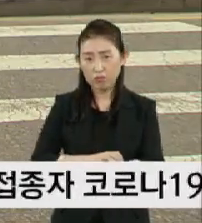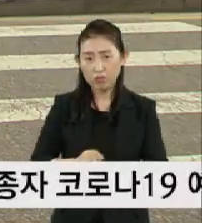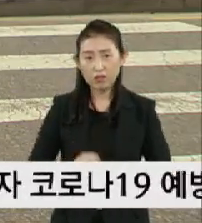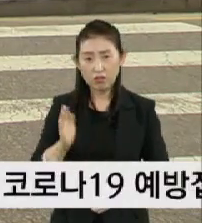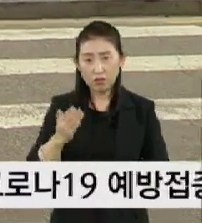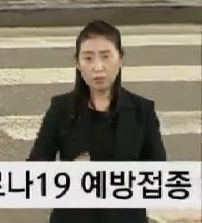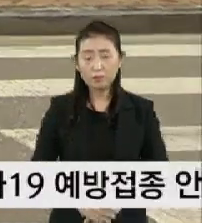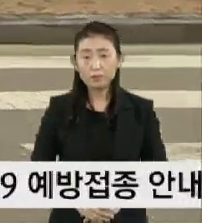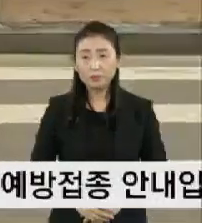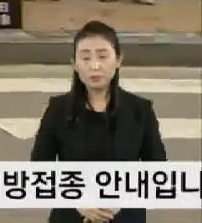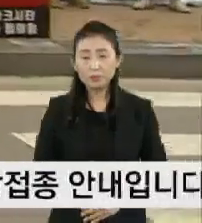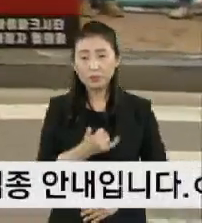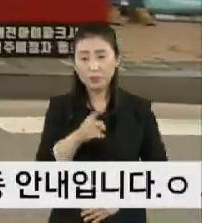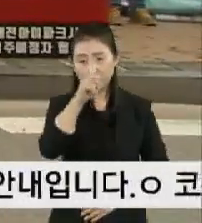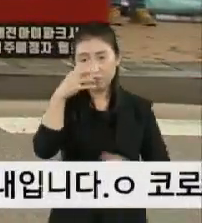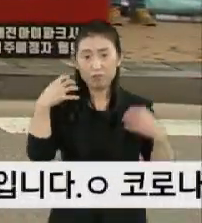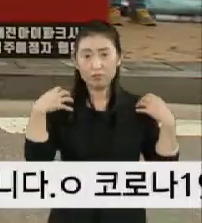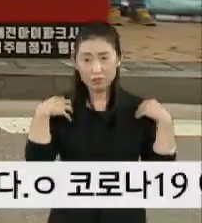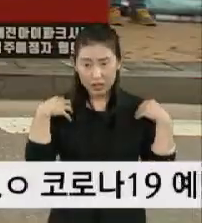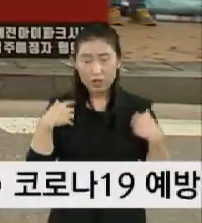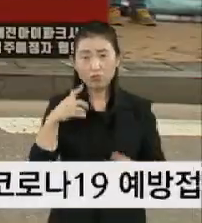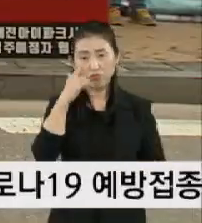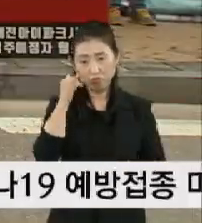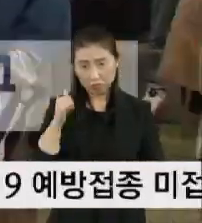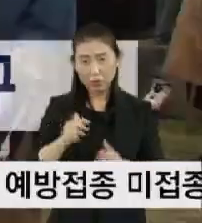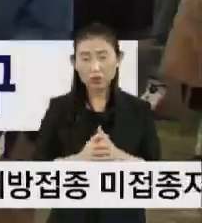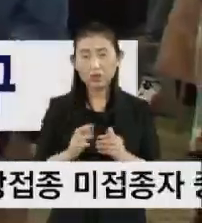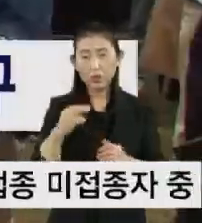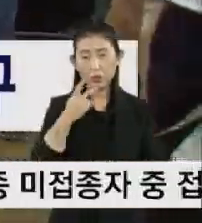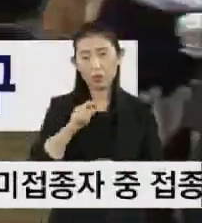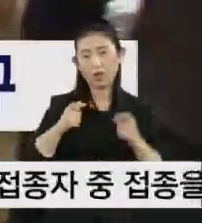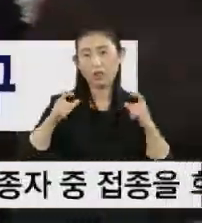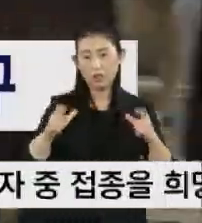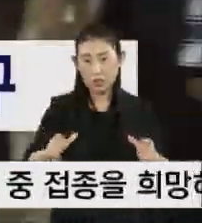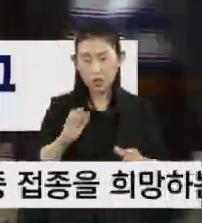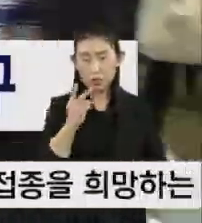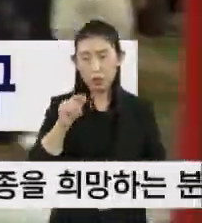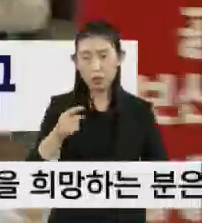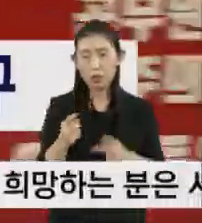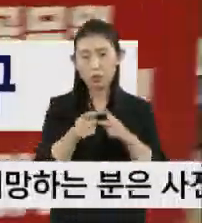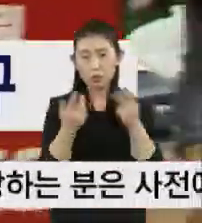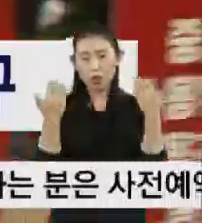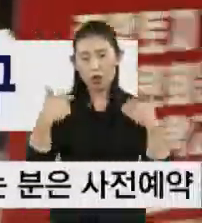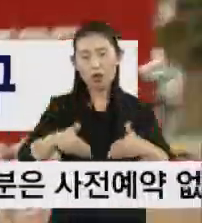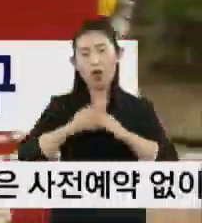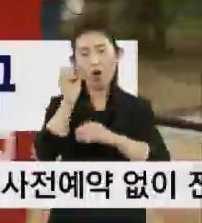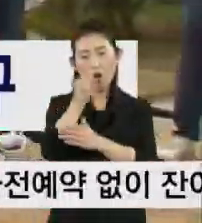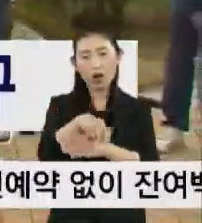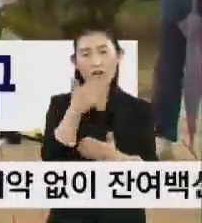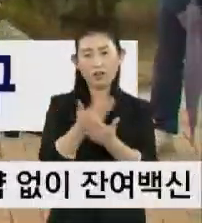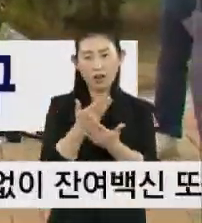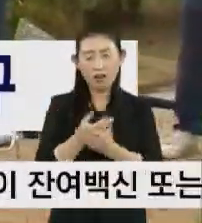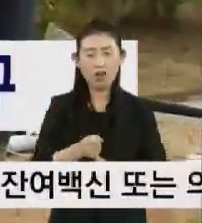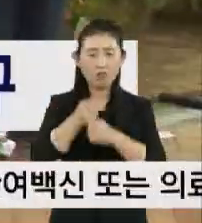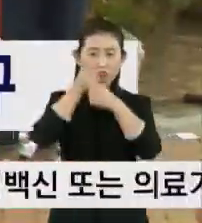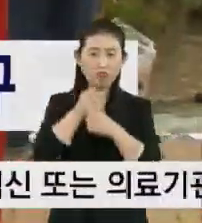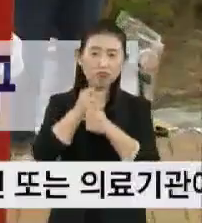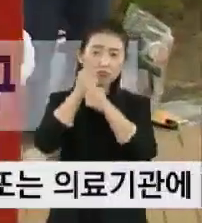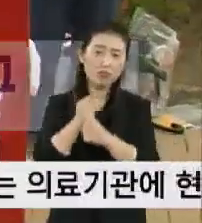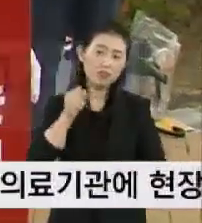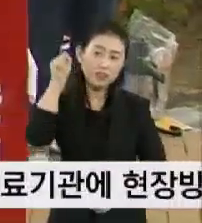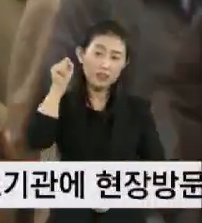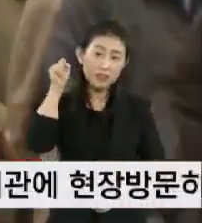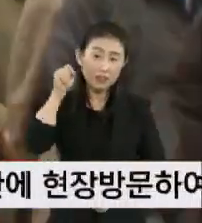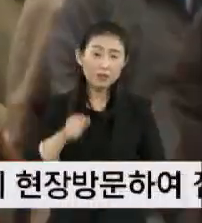정부 세종청사 앞에서 학부모들이 대전 유성구 도안지구 복룡초등학교 설립을 허가하라며 시위를 벌이고